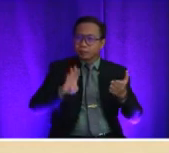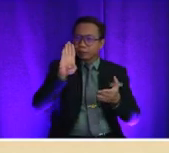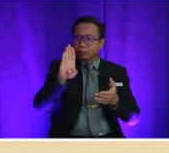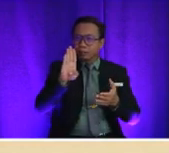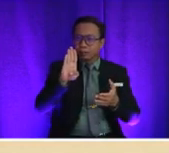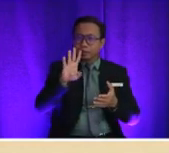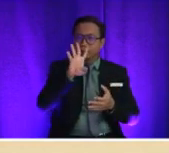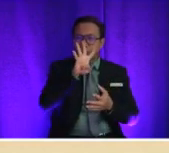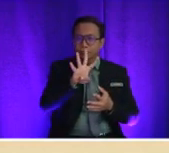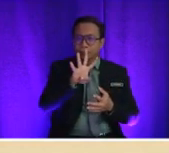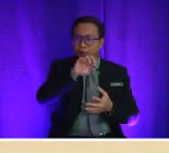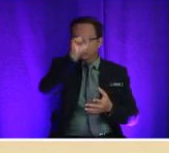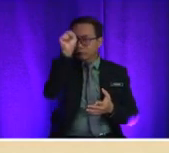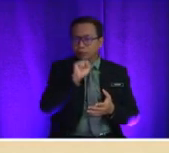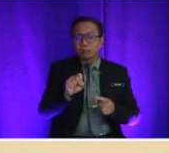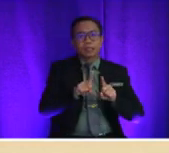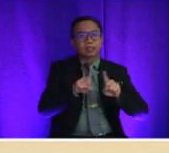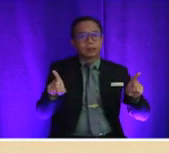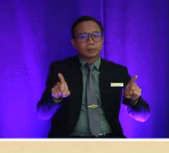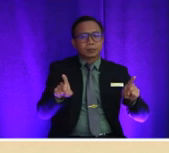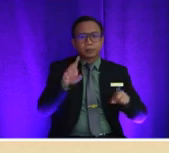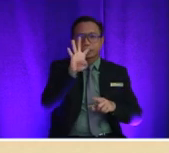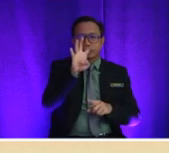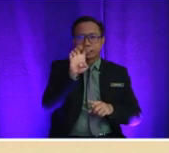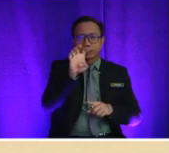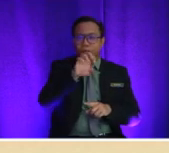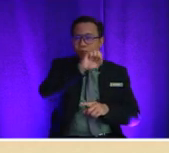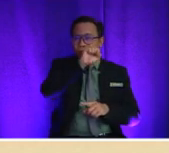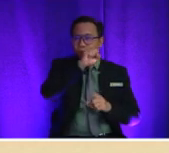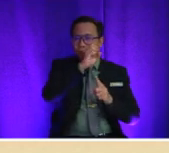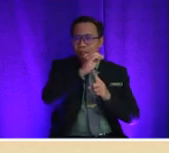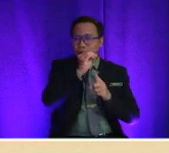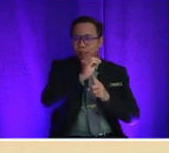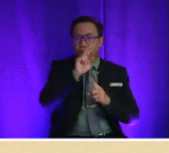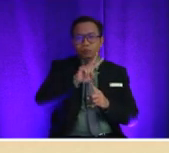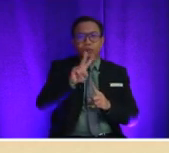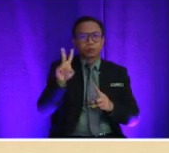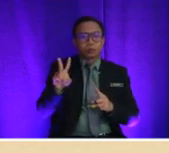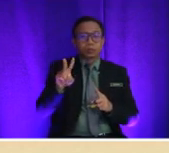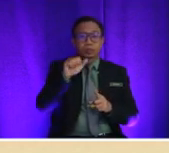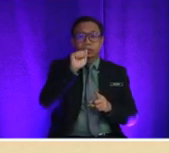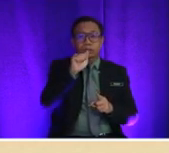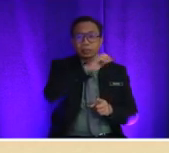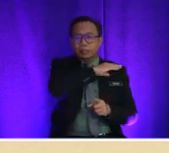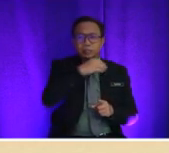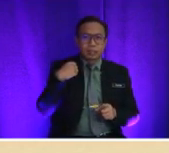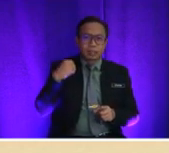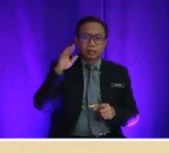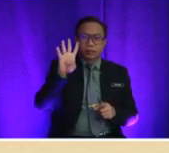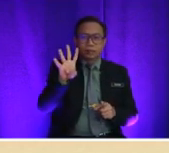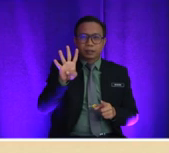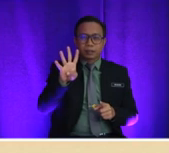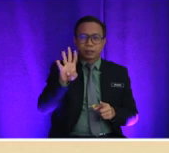saja tetapi maka dia adalah 40 dan kedua-dua ini bagian E dan bagian B hendaklah